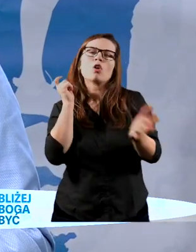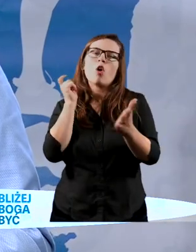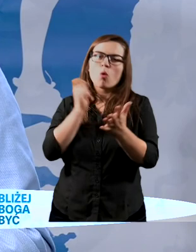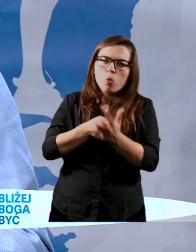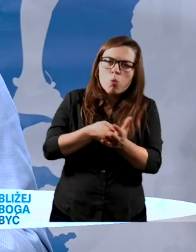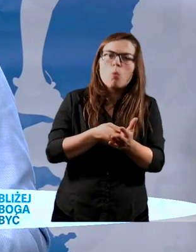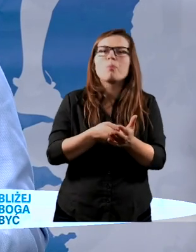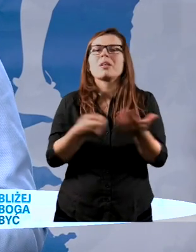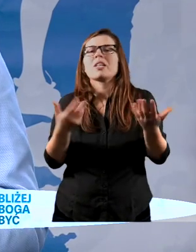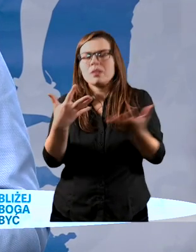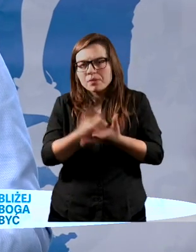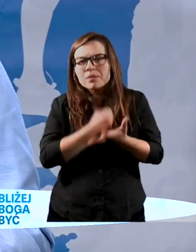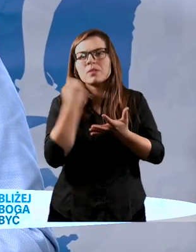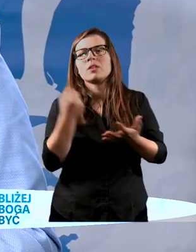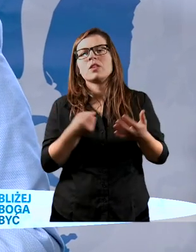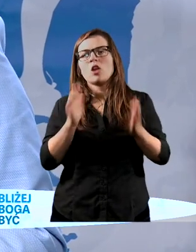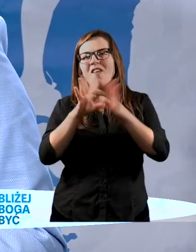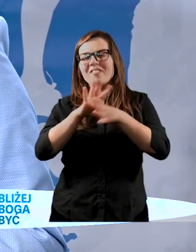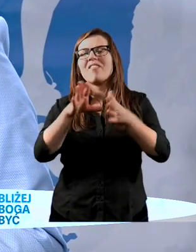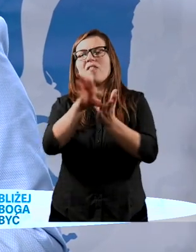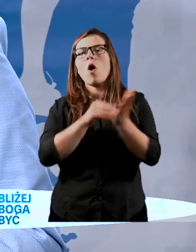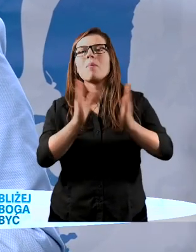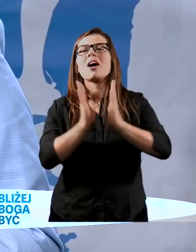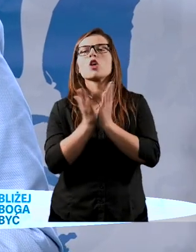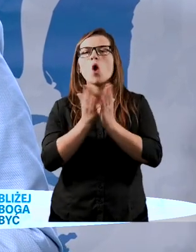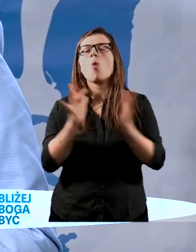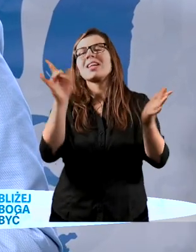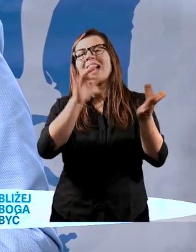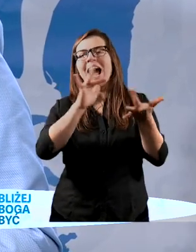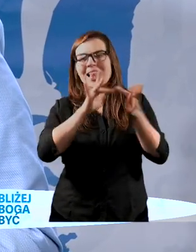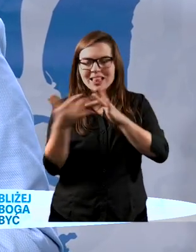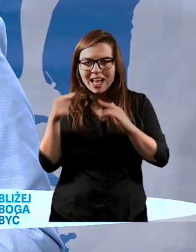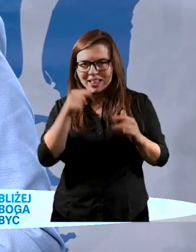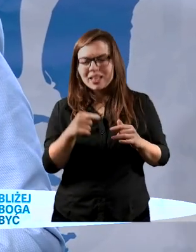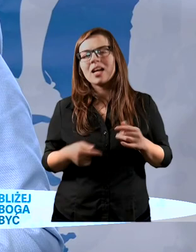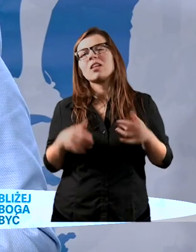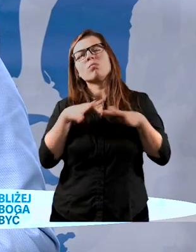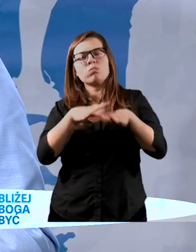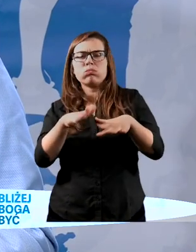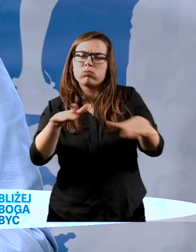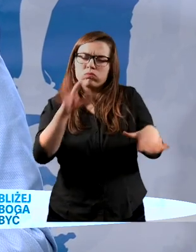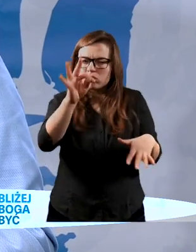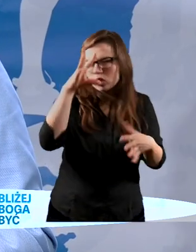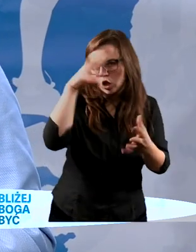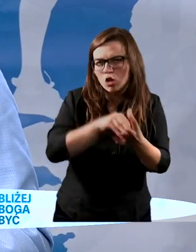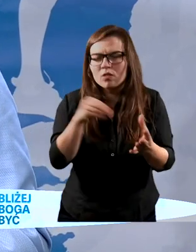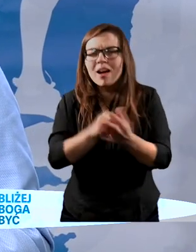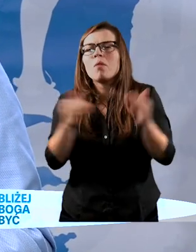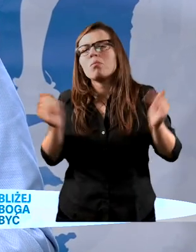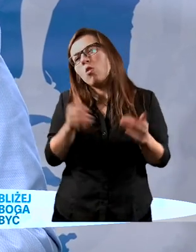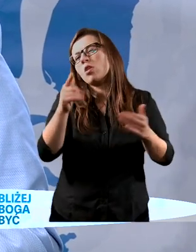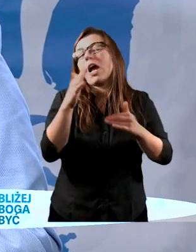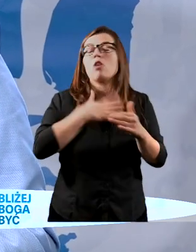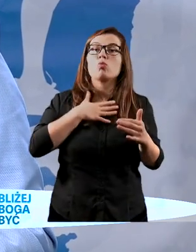jakieś tam przysłowiowe 8 zł nabyć drogą internetową. tam jest szereg moich doświadczeń spisanych, które być może cię